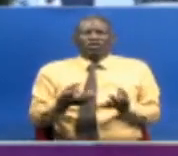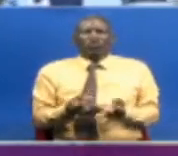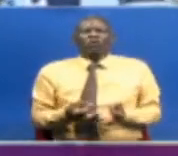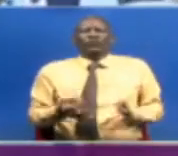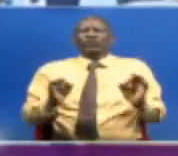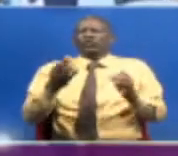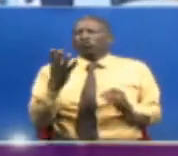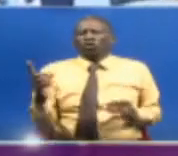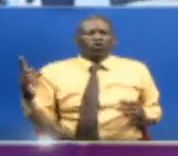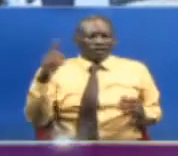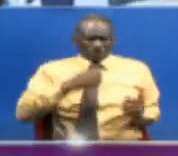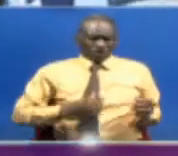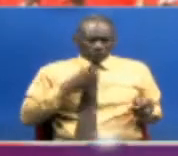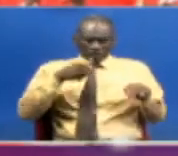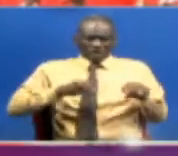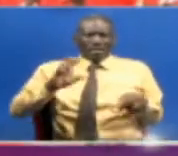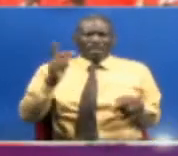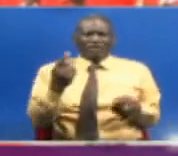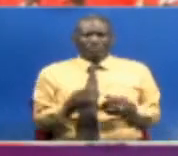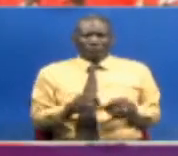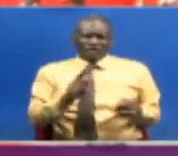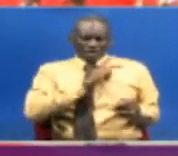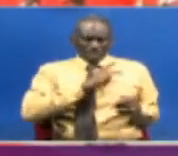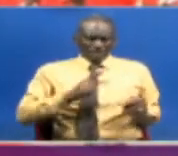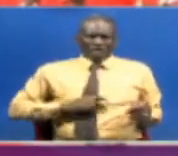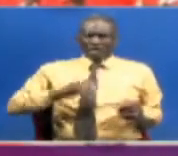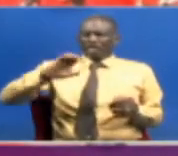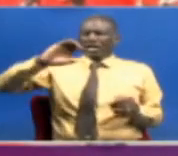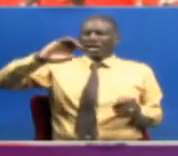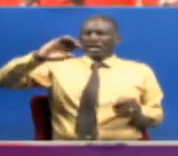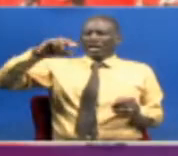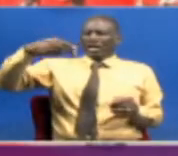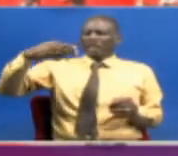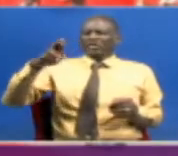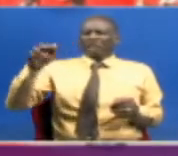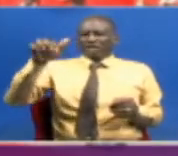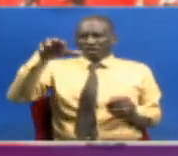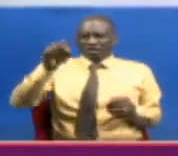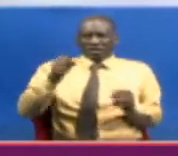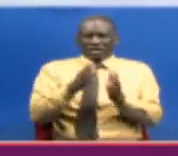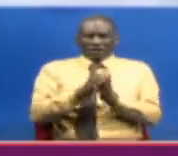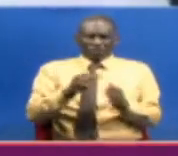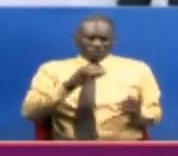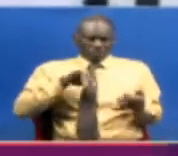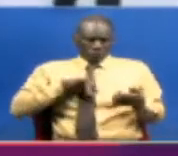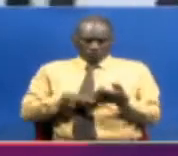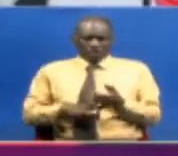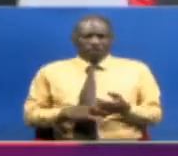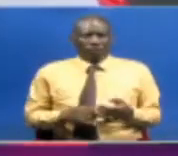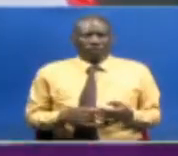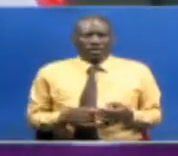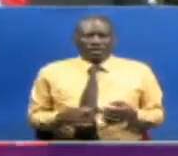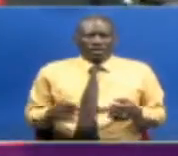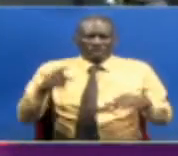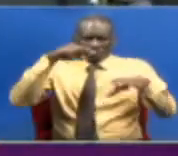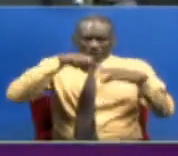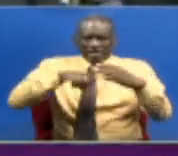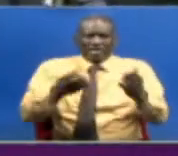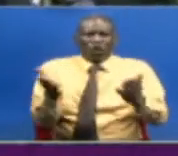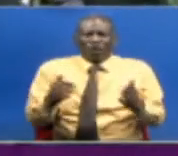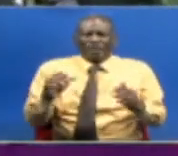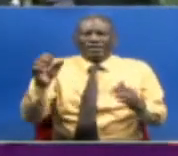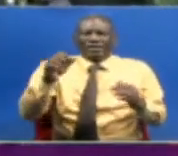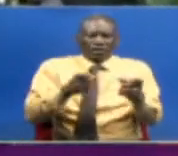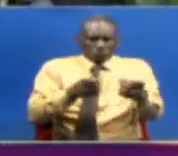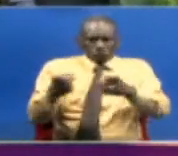ya ziara yake humu nchini. Mfalme Charles wa tatu na Malkia Camilla walikuwa wakijitosa sio tu panapokaa mamlaka na utawala